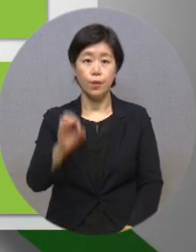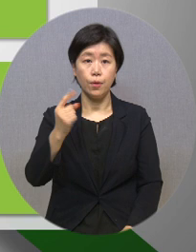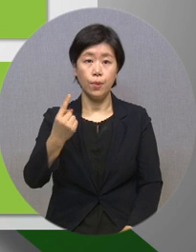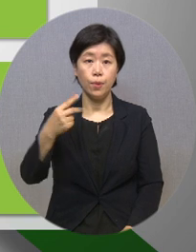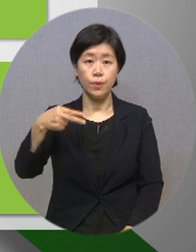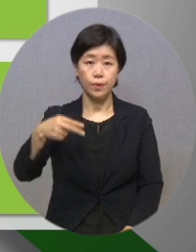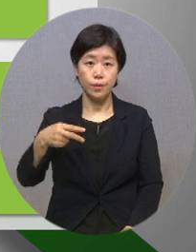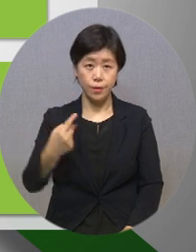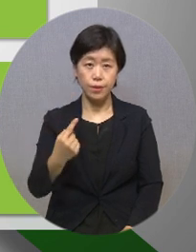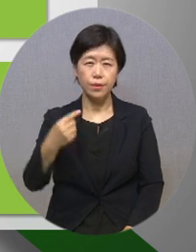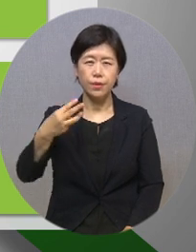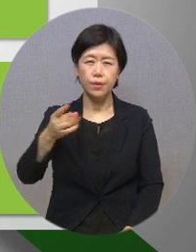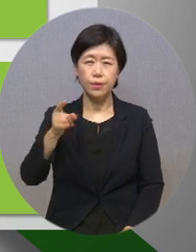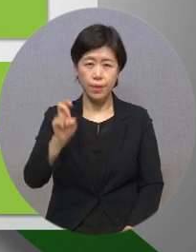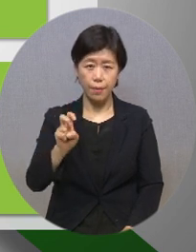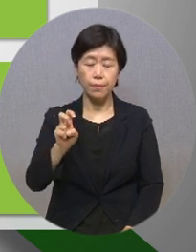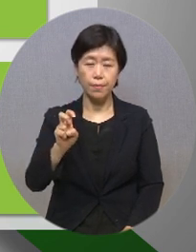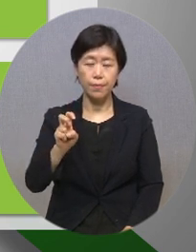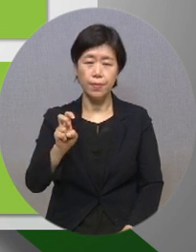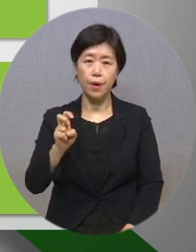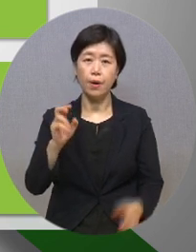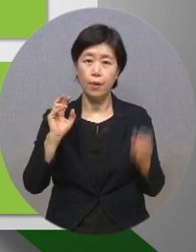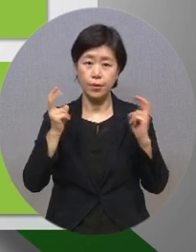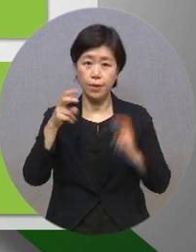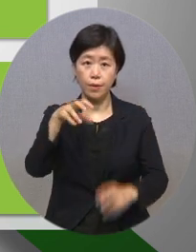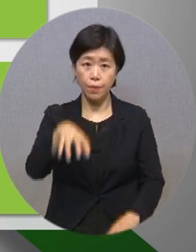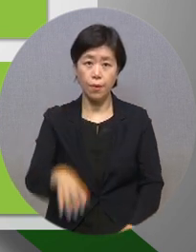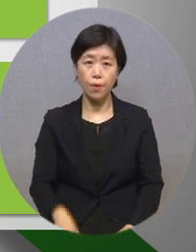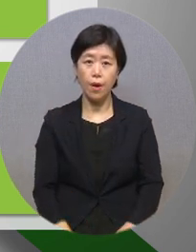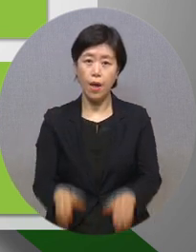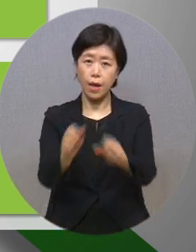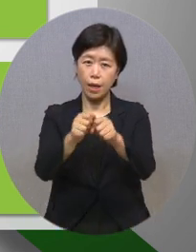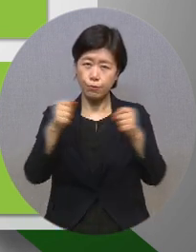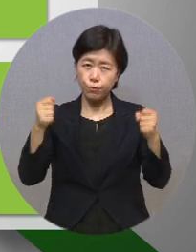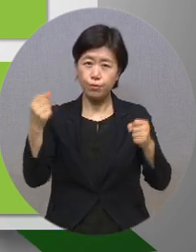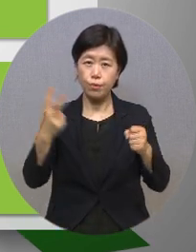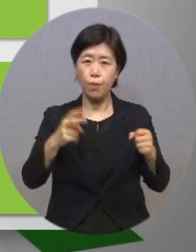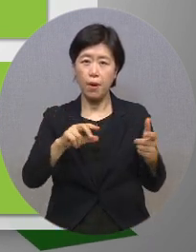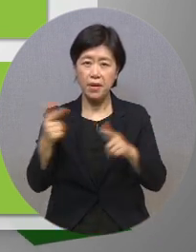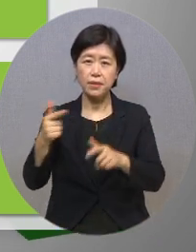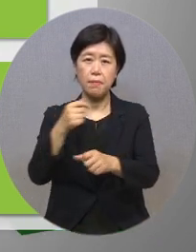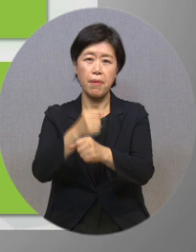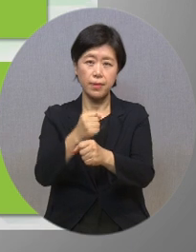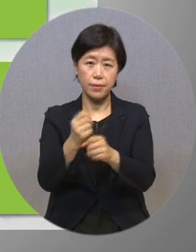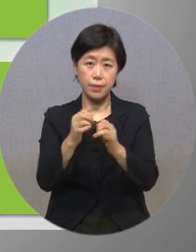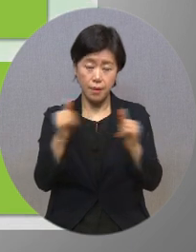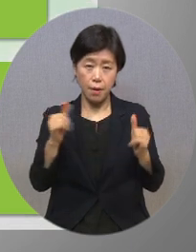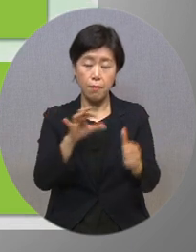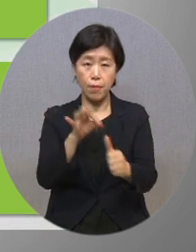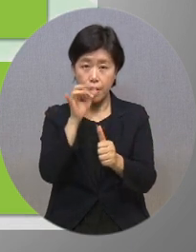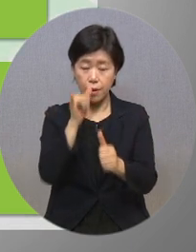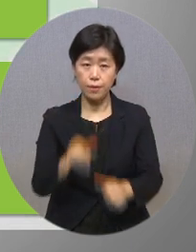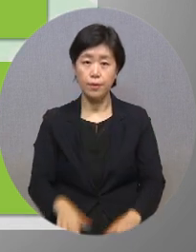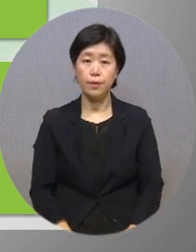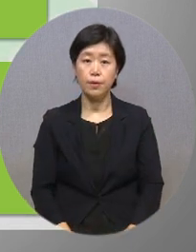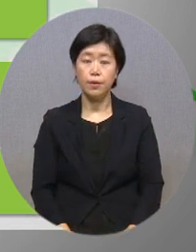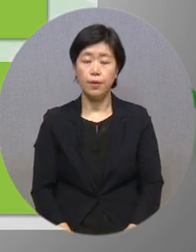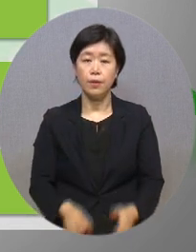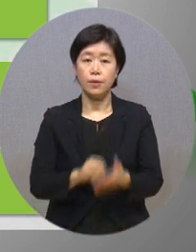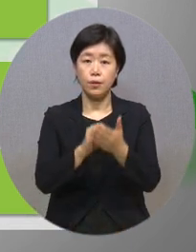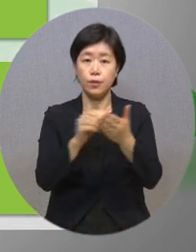오스템 임플란트 주식회사에서 가구 및 기타 제조 분야 단순 종사원을 모집합니다. 접수 마감일은